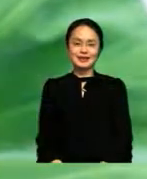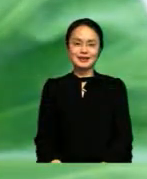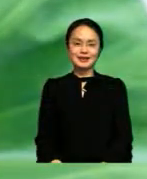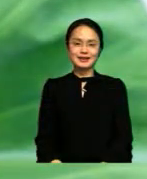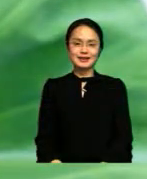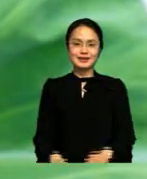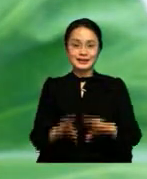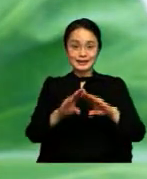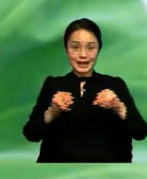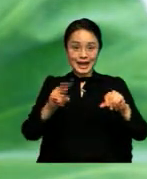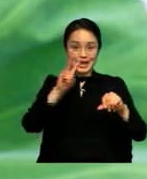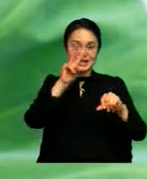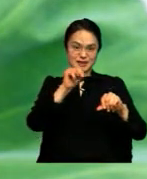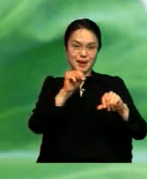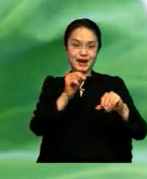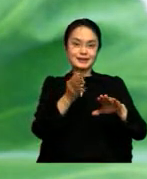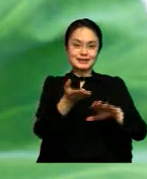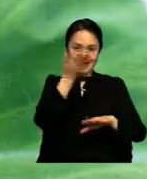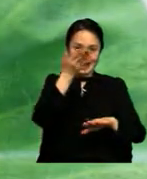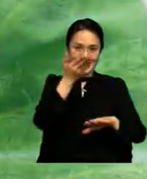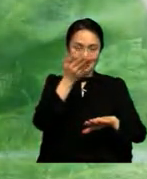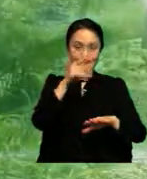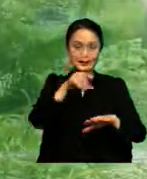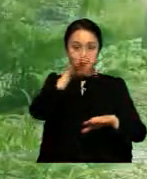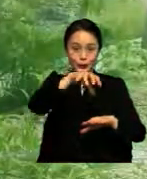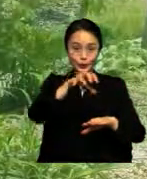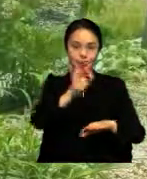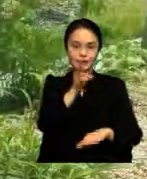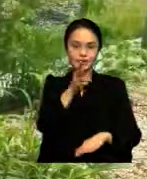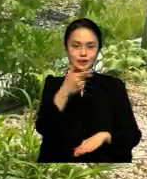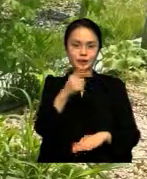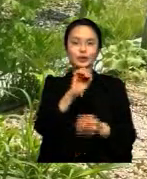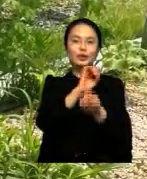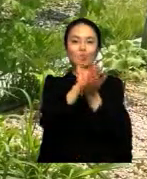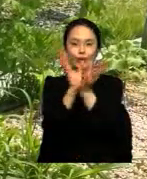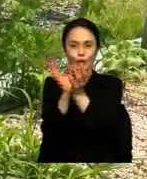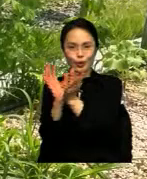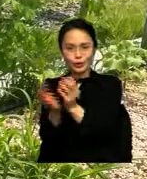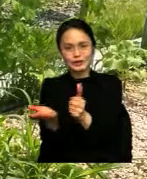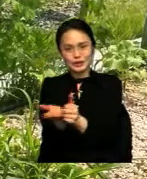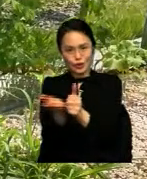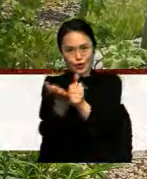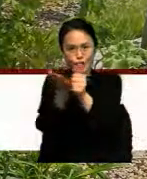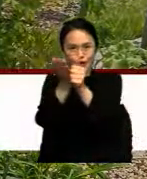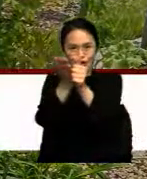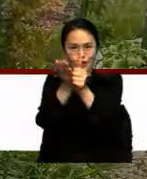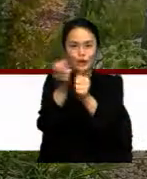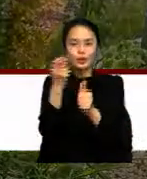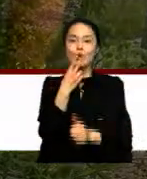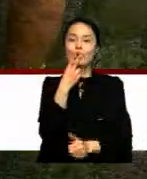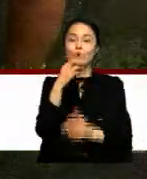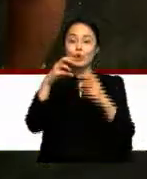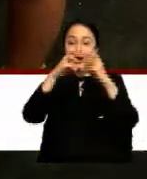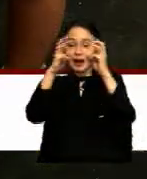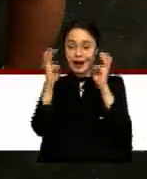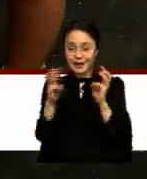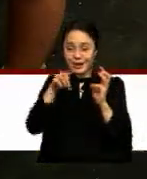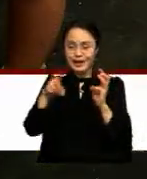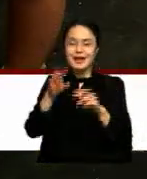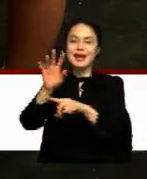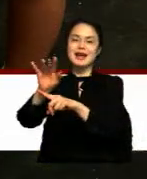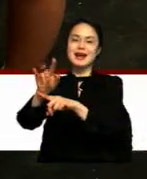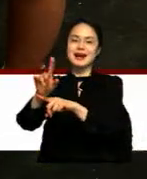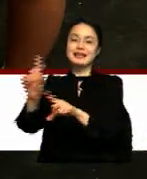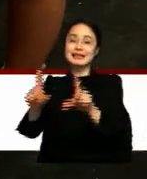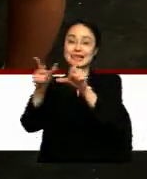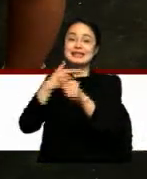제곱미터 규모의 불모지를 개간해 연꽃을 재배하고 비닐하우스 등에서 체험 프로그램을 운영한 지 4년 만에 방문객 수는